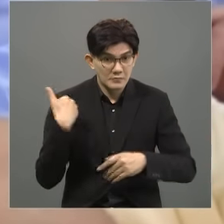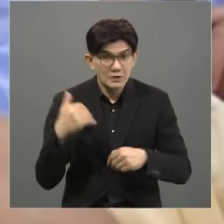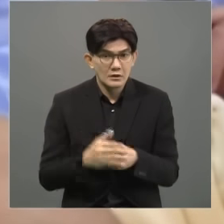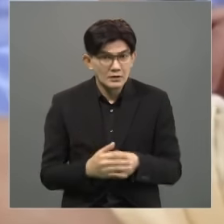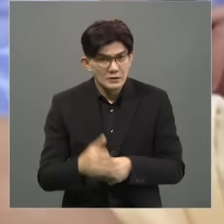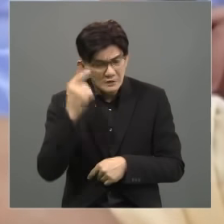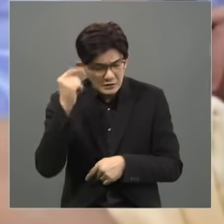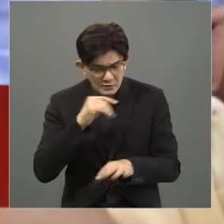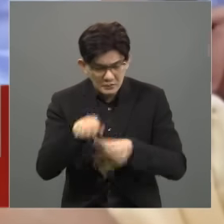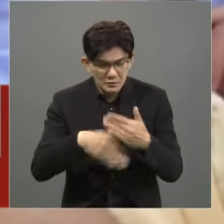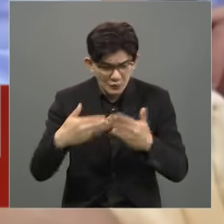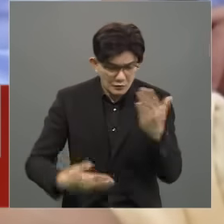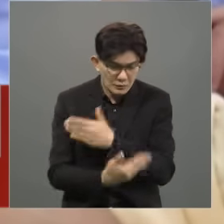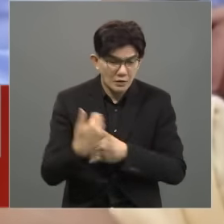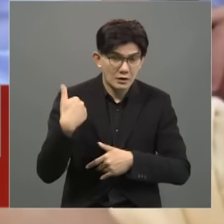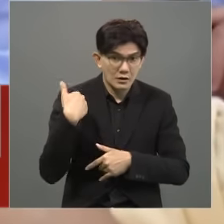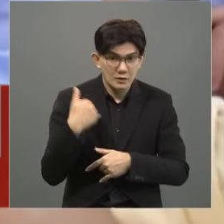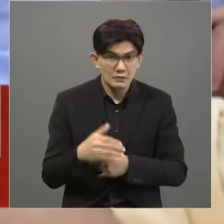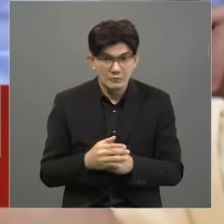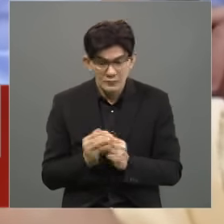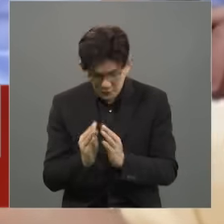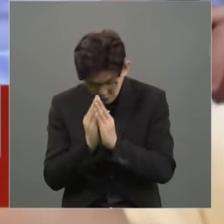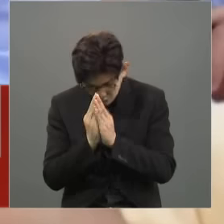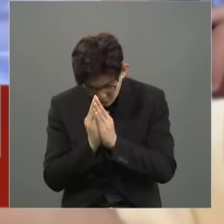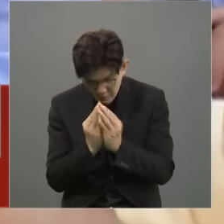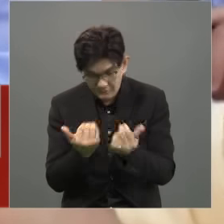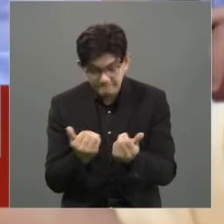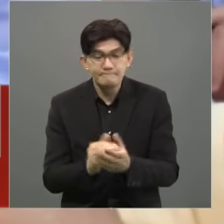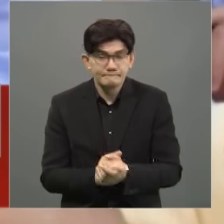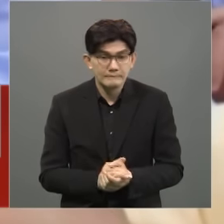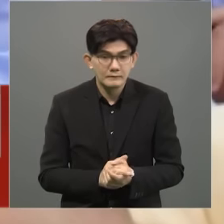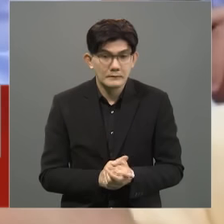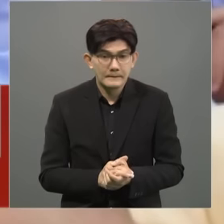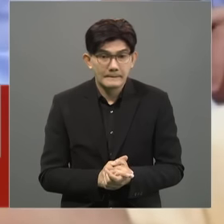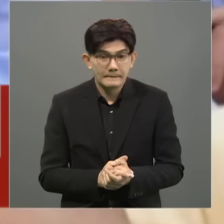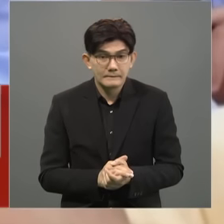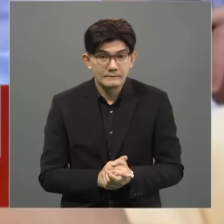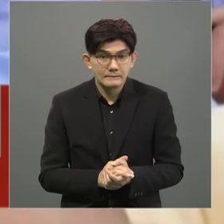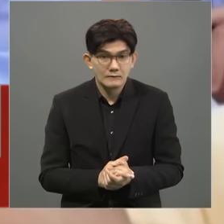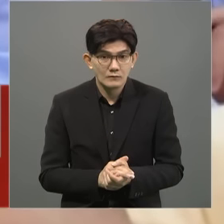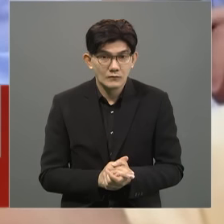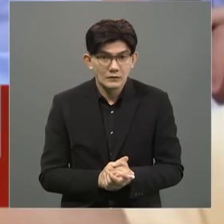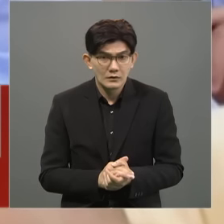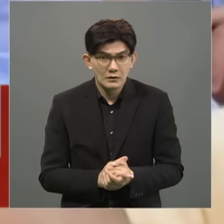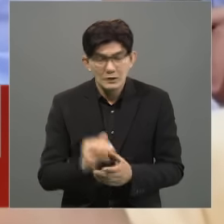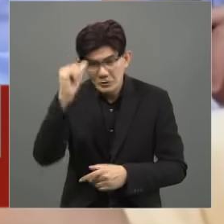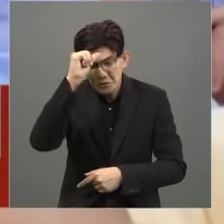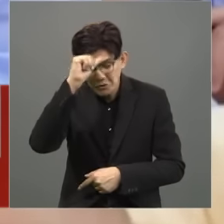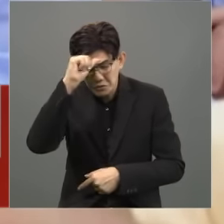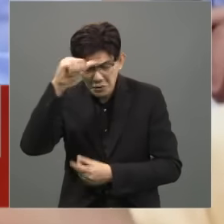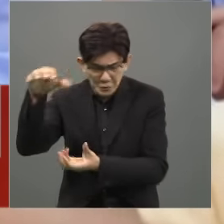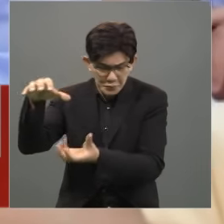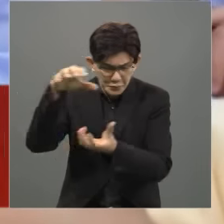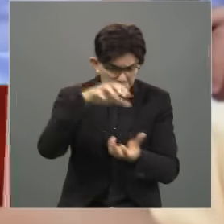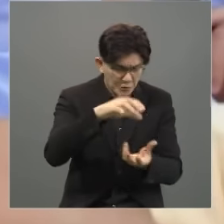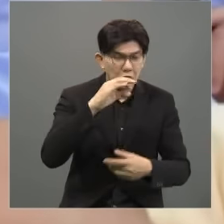ม่ใช่ว่าทุกคนจะมีโอกาสที่จะได้สักการะพระบรมสารีริกธาตุเพราะว่าท่านมาไกลจากอินเดียเลยเนาะ